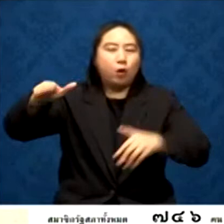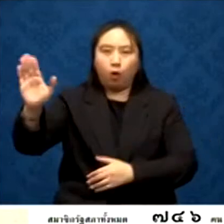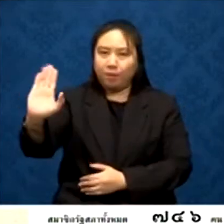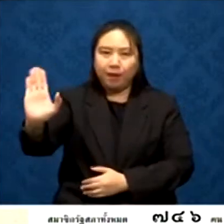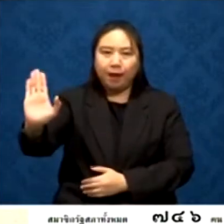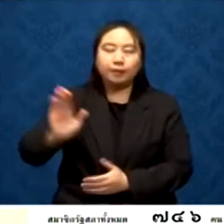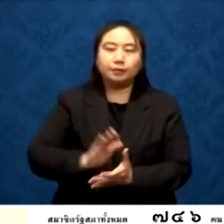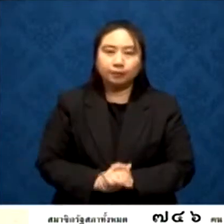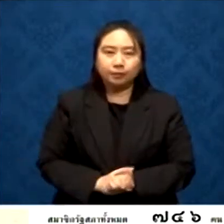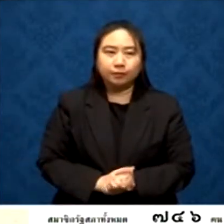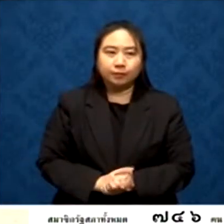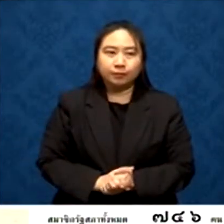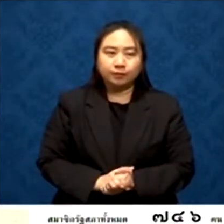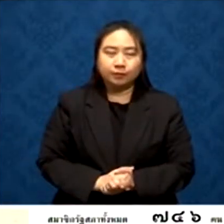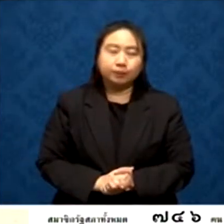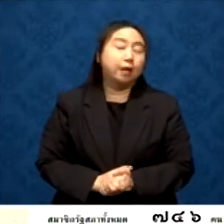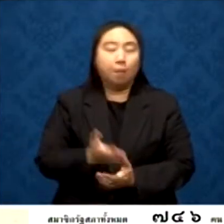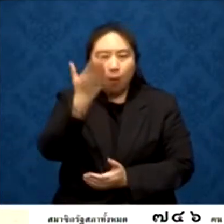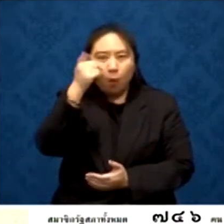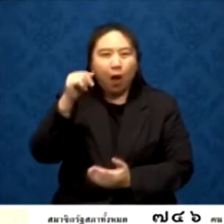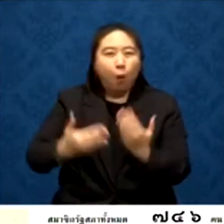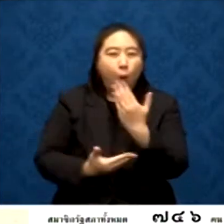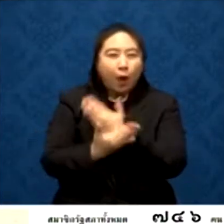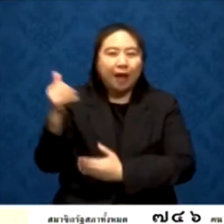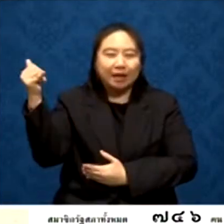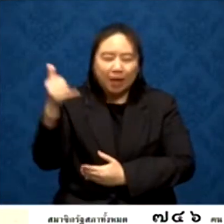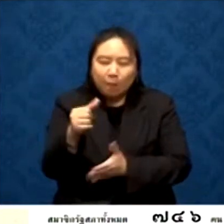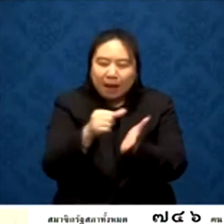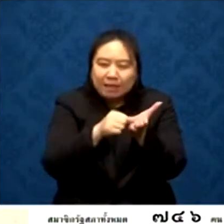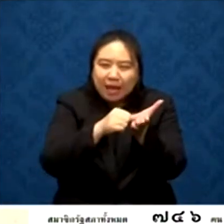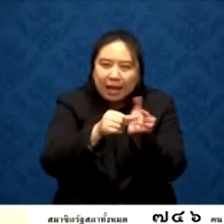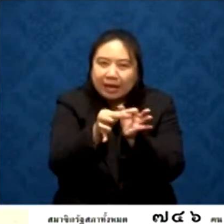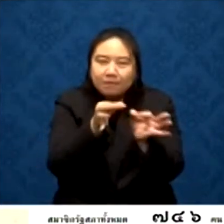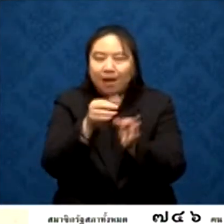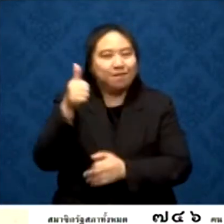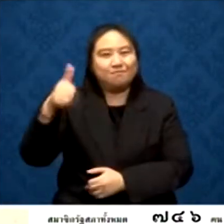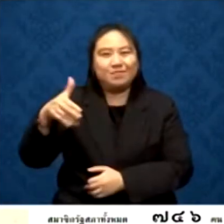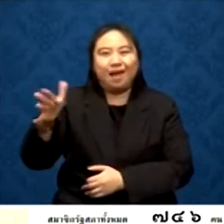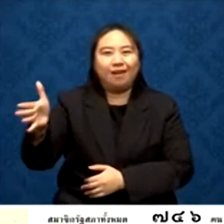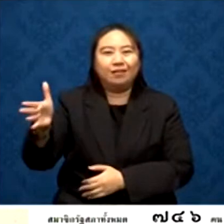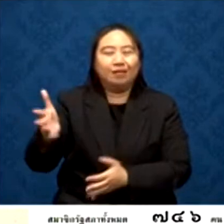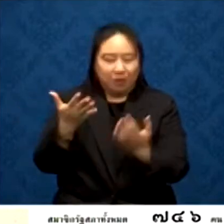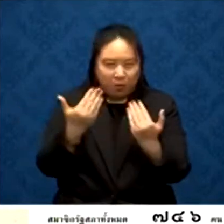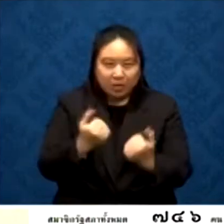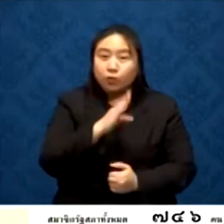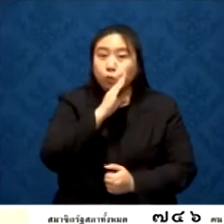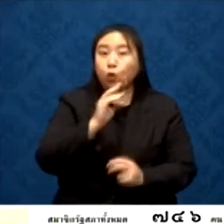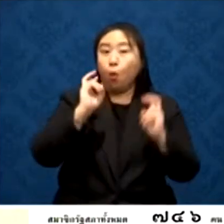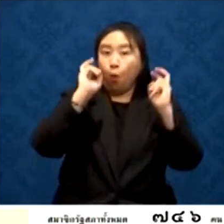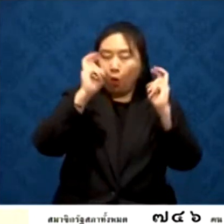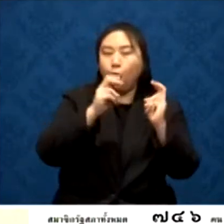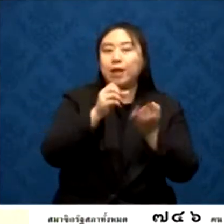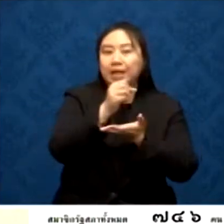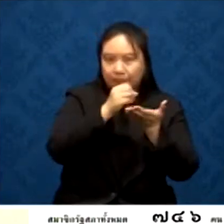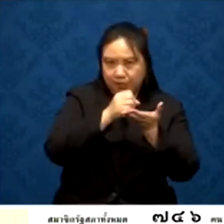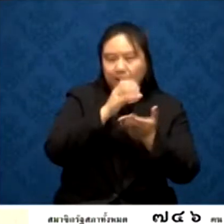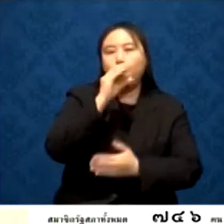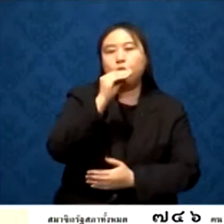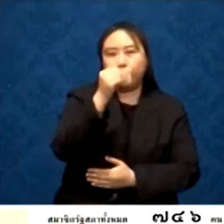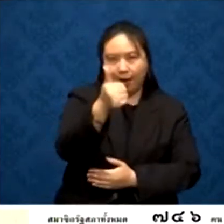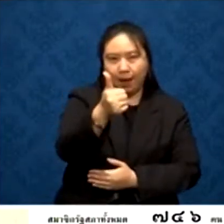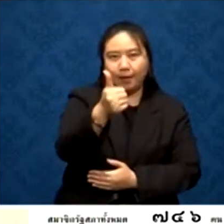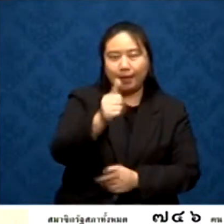จงไปมากกว่านี้ถ้าจะพูดเรื่องยาเสพติดก็พูดได้เรื่องนโยบายยาเสพติดแต่ความไปได้ตัวบุค